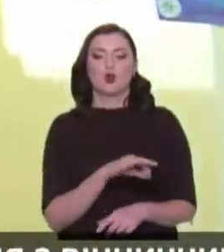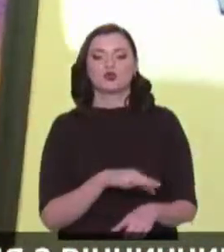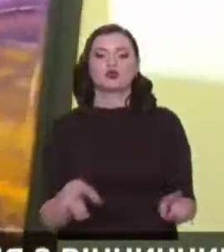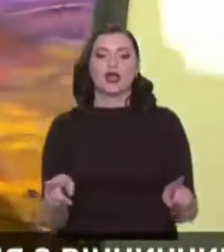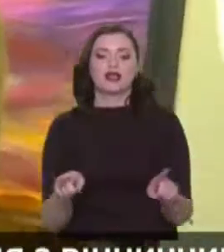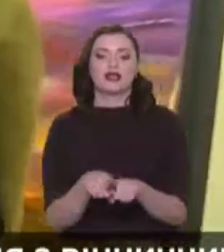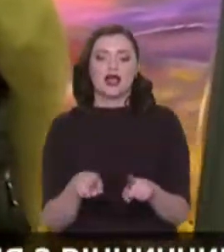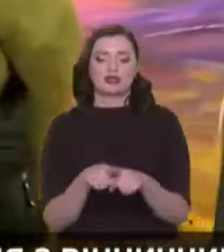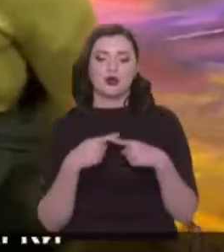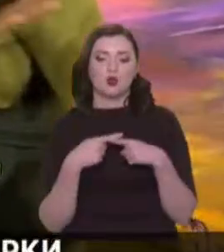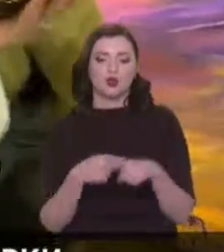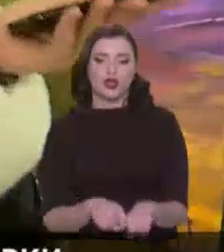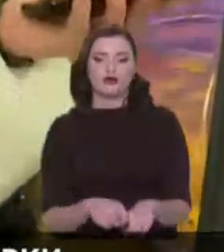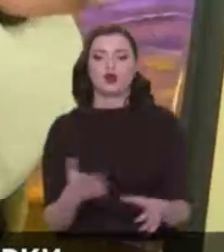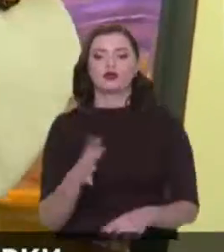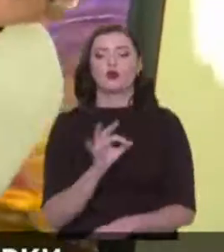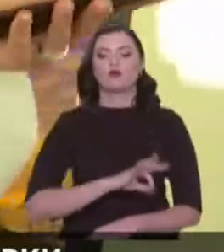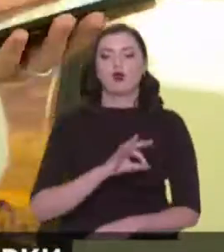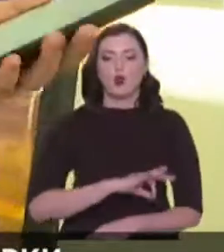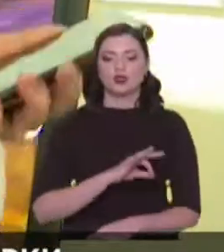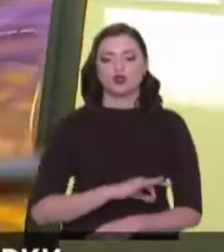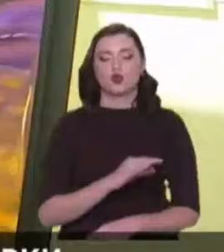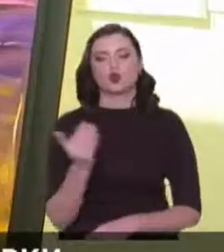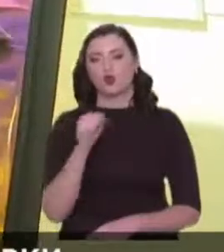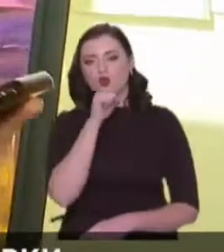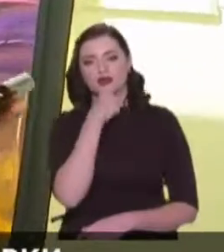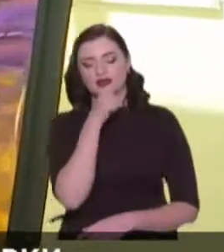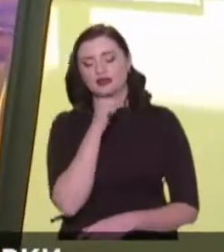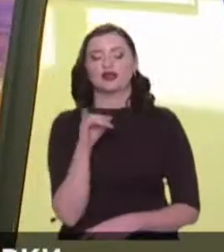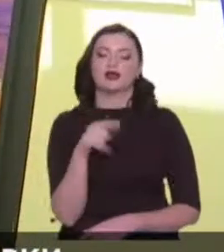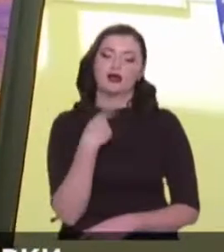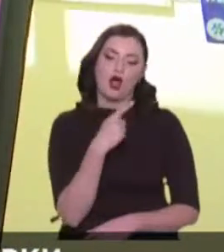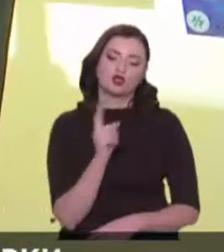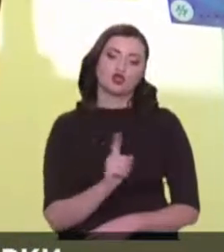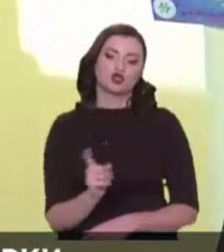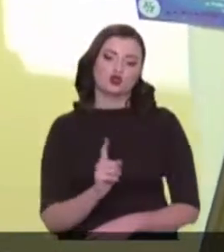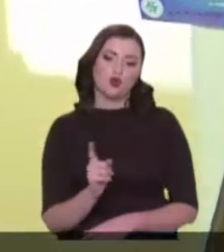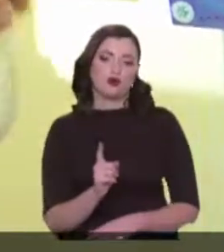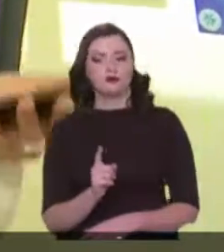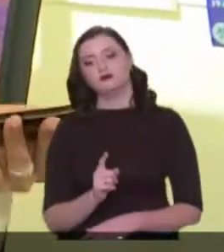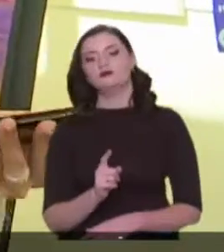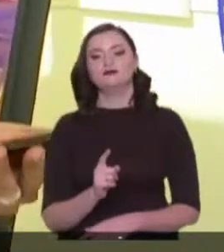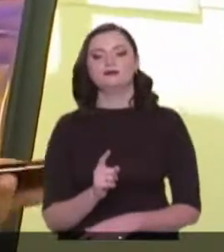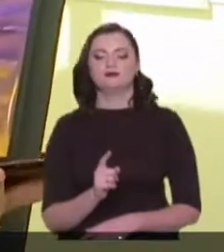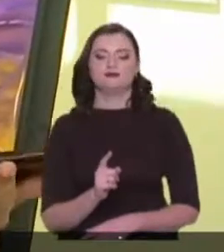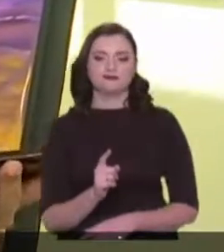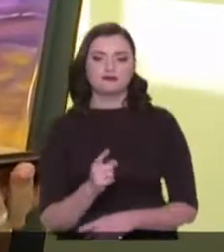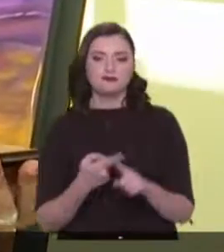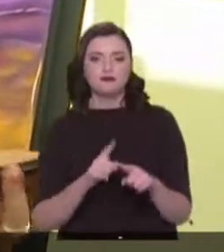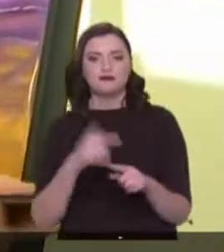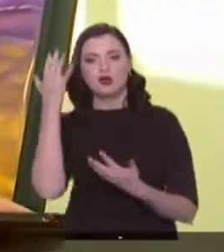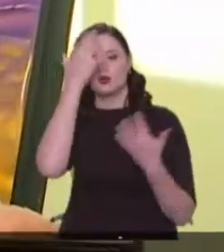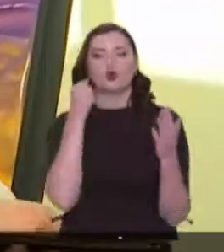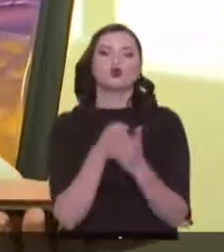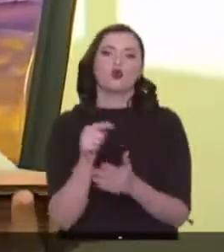техніку, яку використовував його дід, і каже, що ось ці думки до